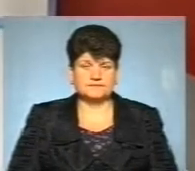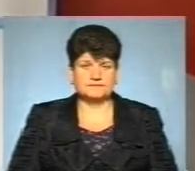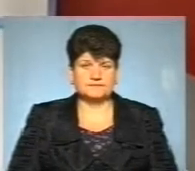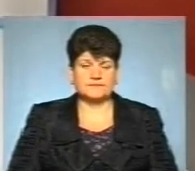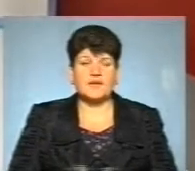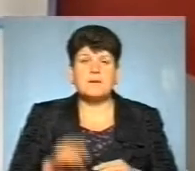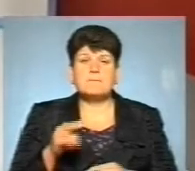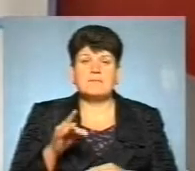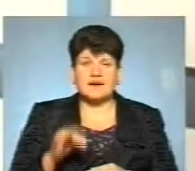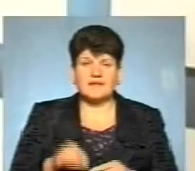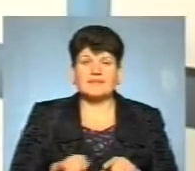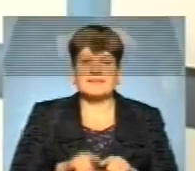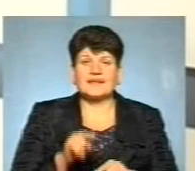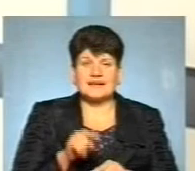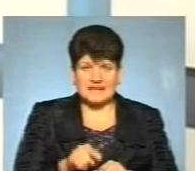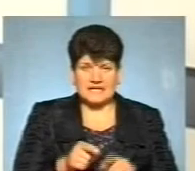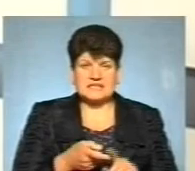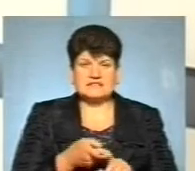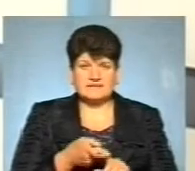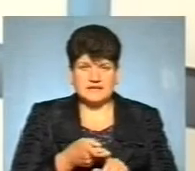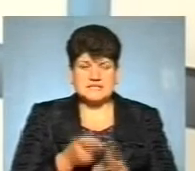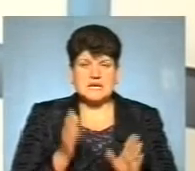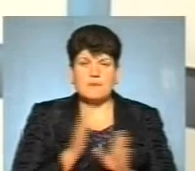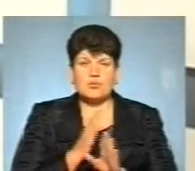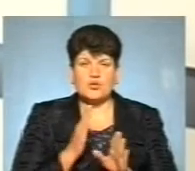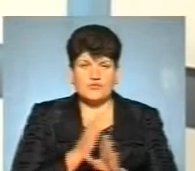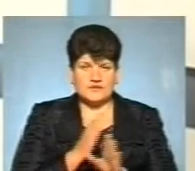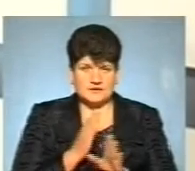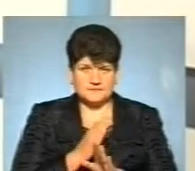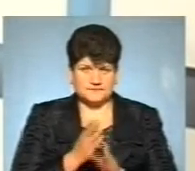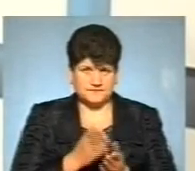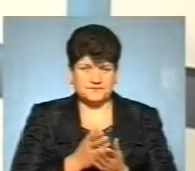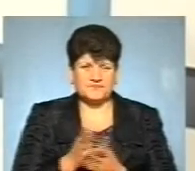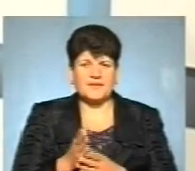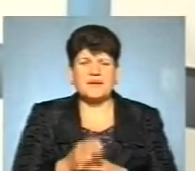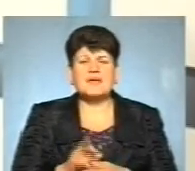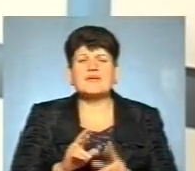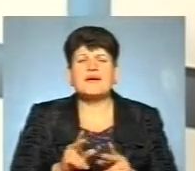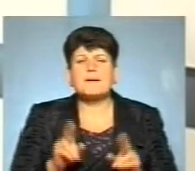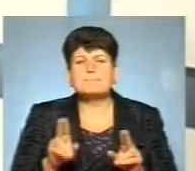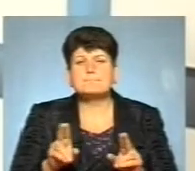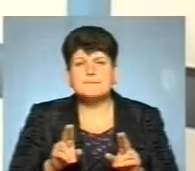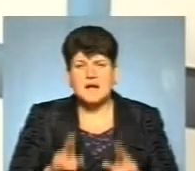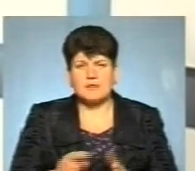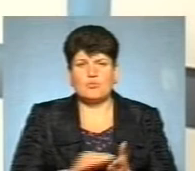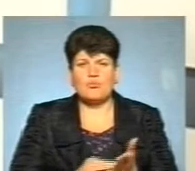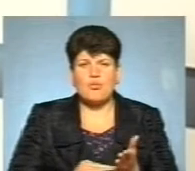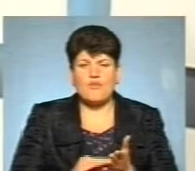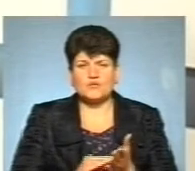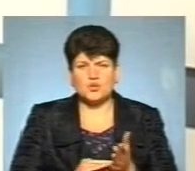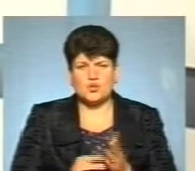При таких інфекціях повітряно-краплинних, як правило, повторна